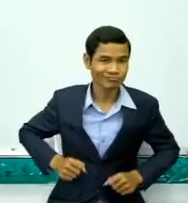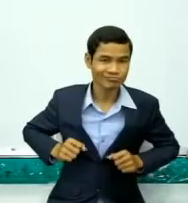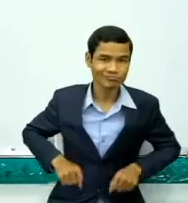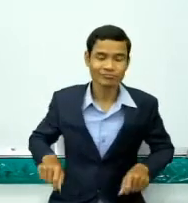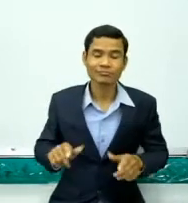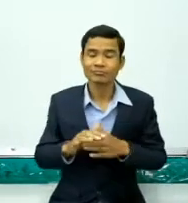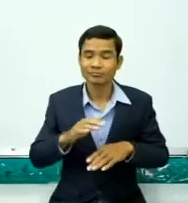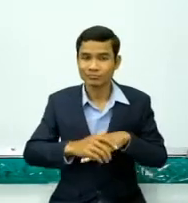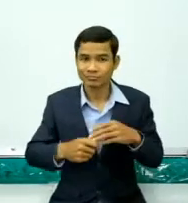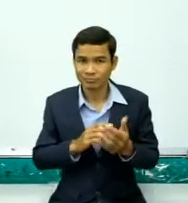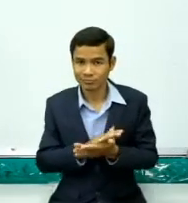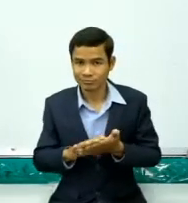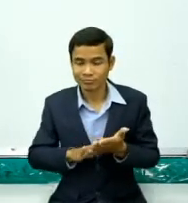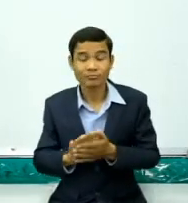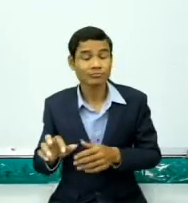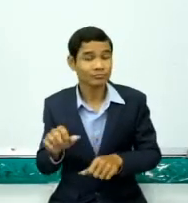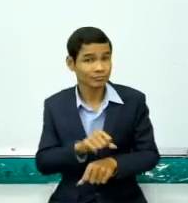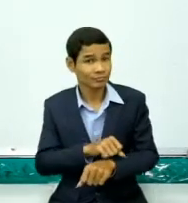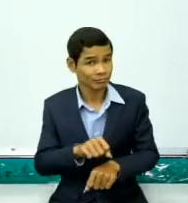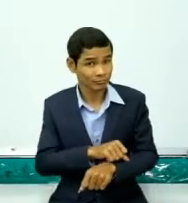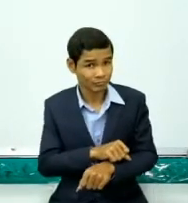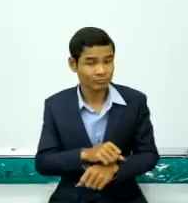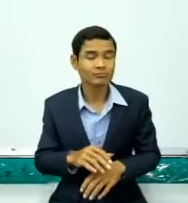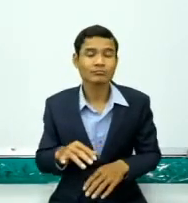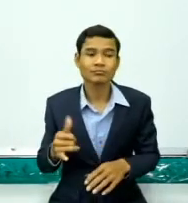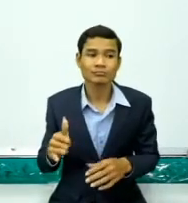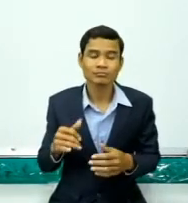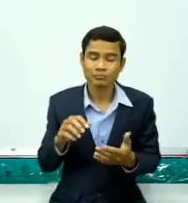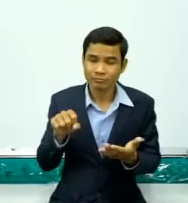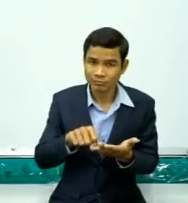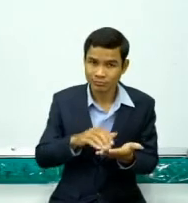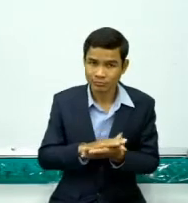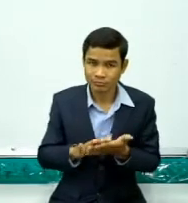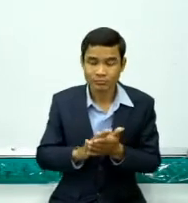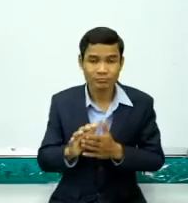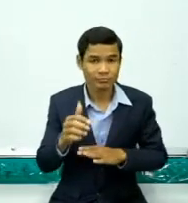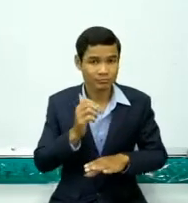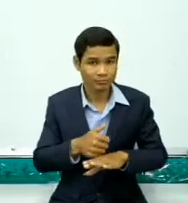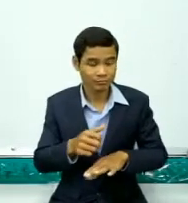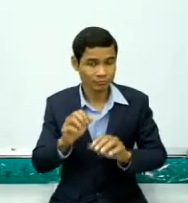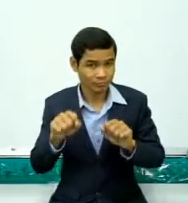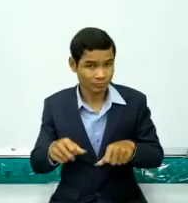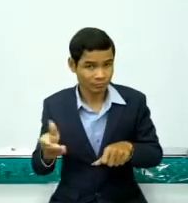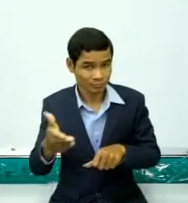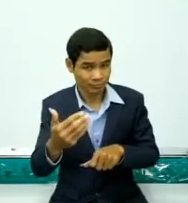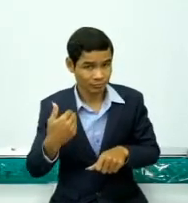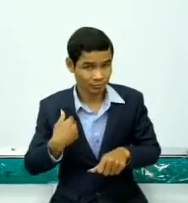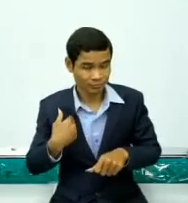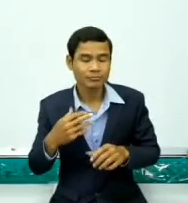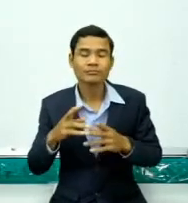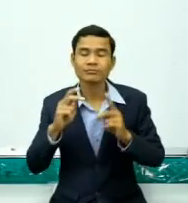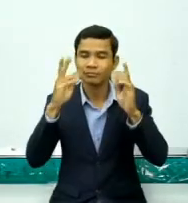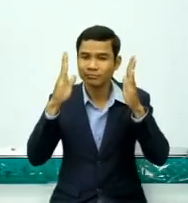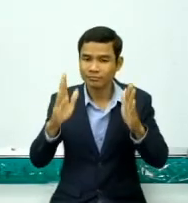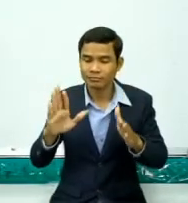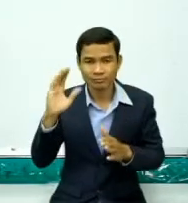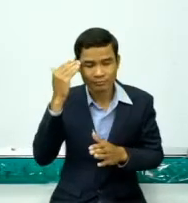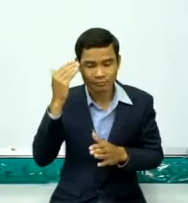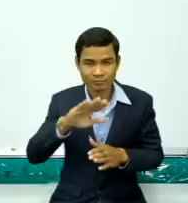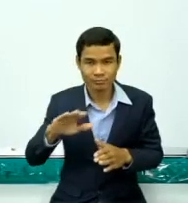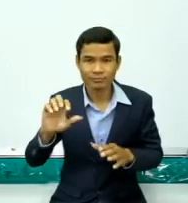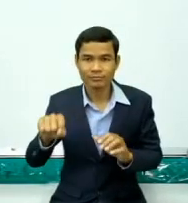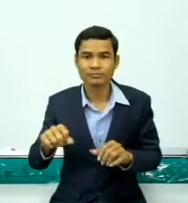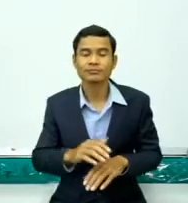đáy, chì mùi nâng. Sạp bú, à có được của cha đã rết tế con. Chà, này cửa sừng khâm thà con tặng ạ khá